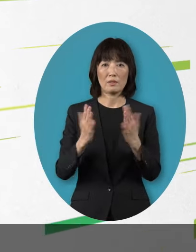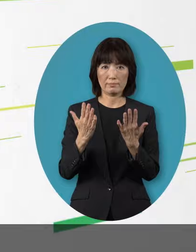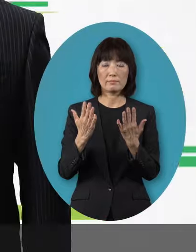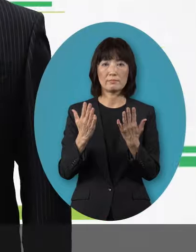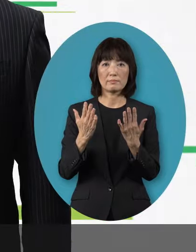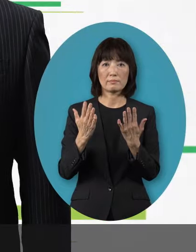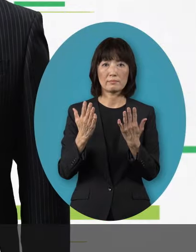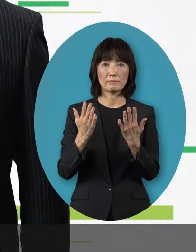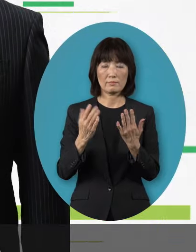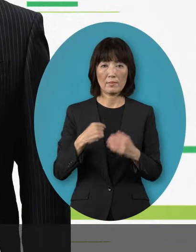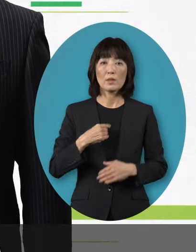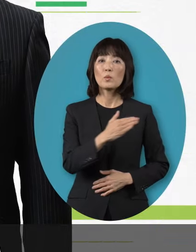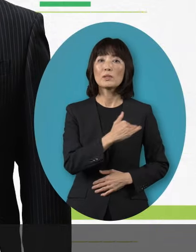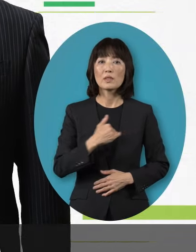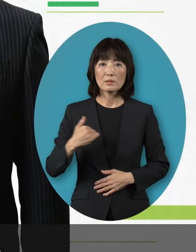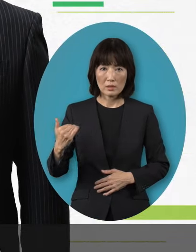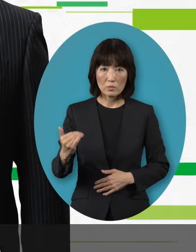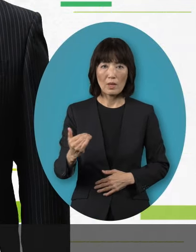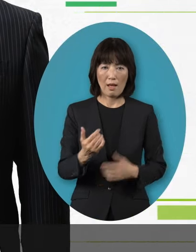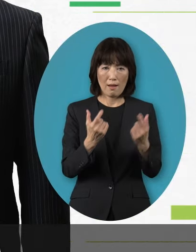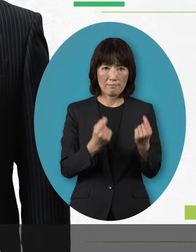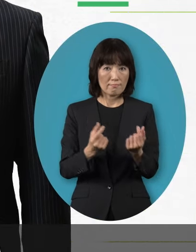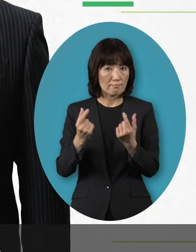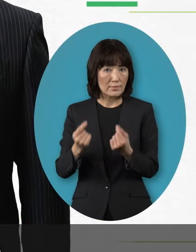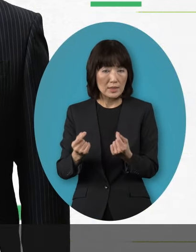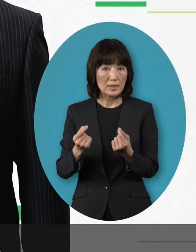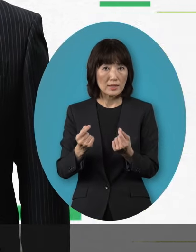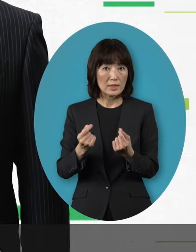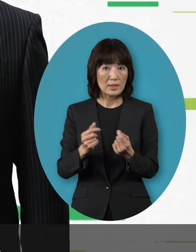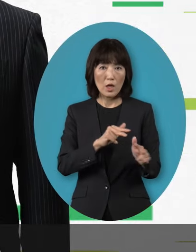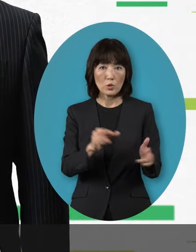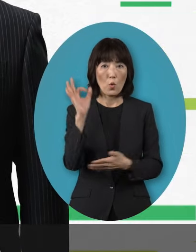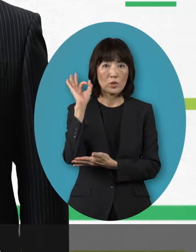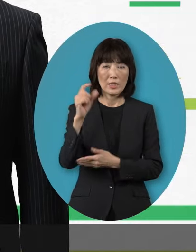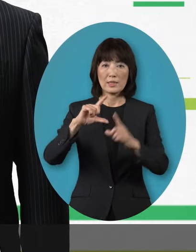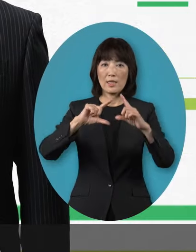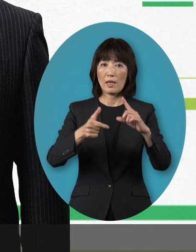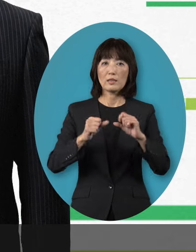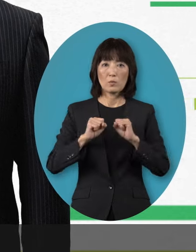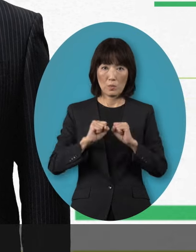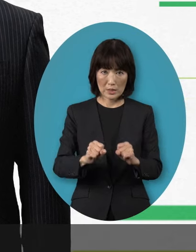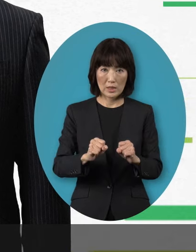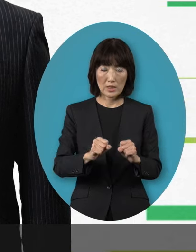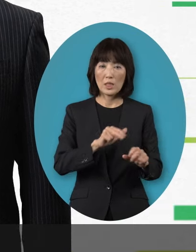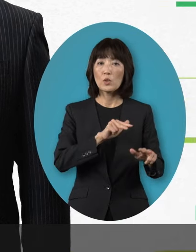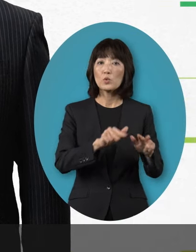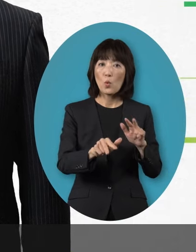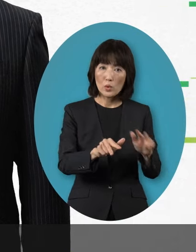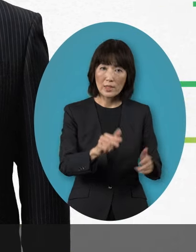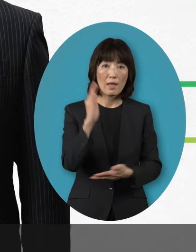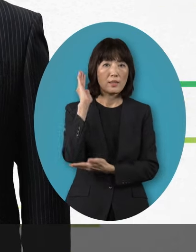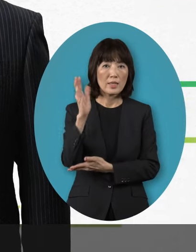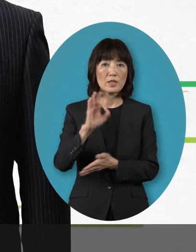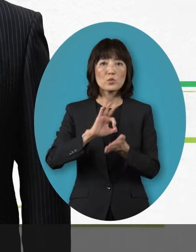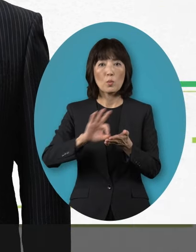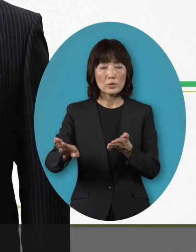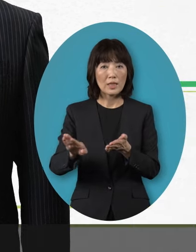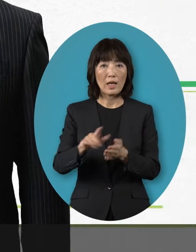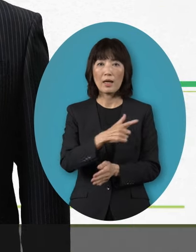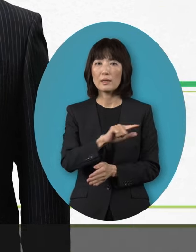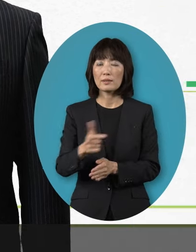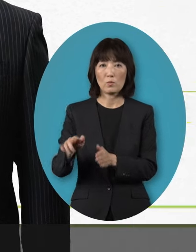。私たちは徹底した行財政改革を行い、行政・政治の無駄・